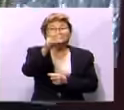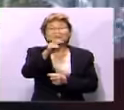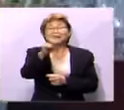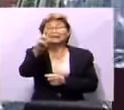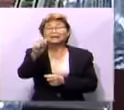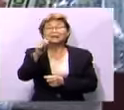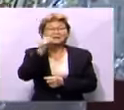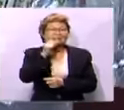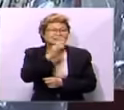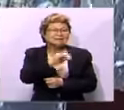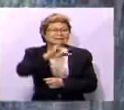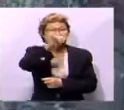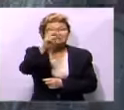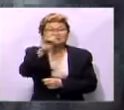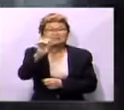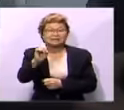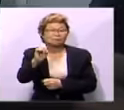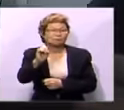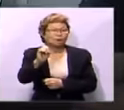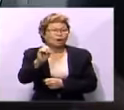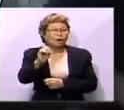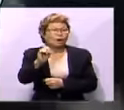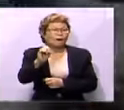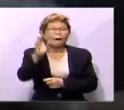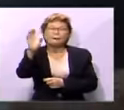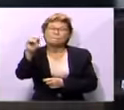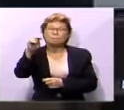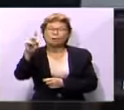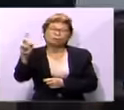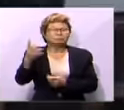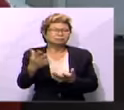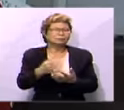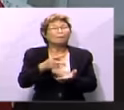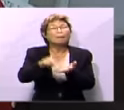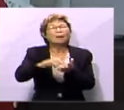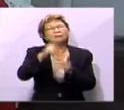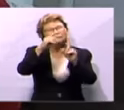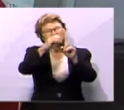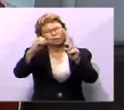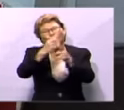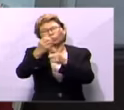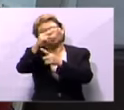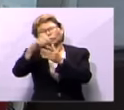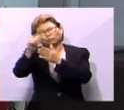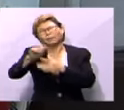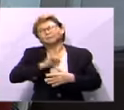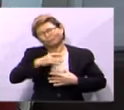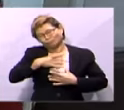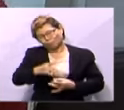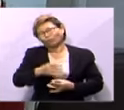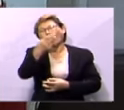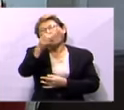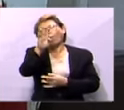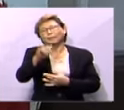kali datang sini makan berapa? 100, 200. Ya. Yeah. Minat lah, minat. So, hobi